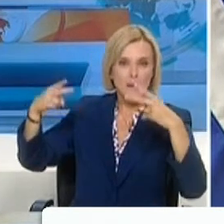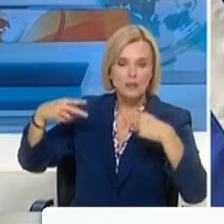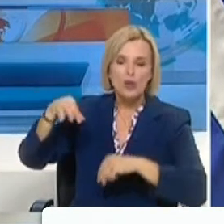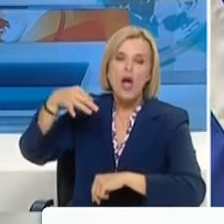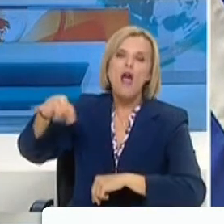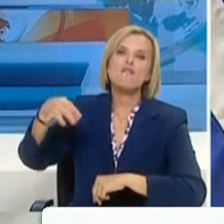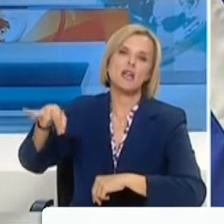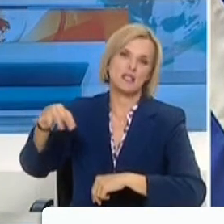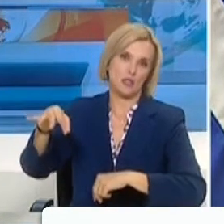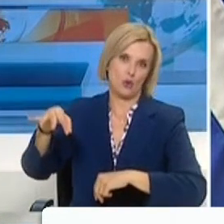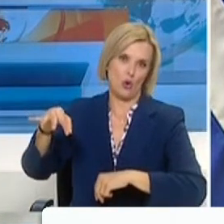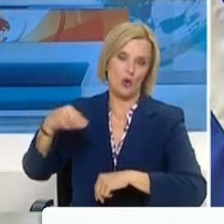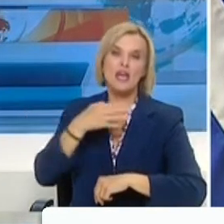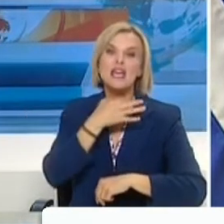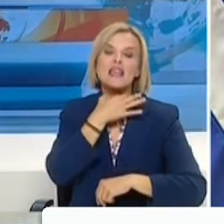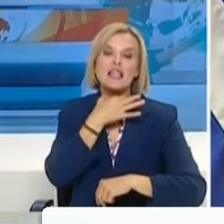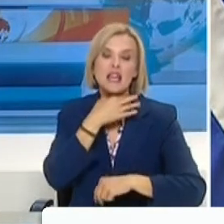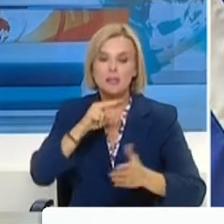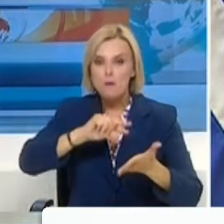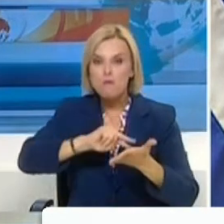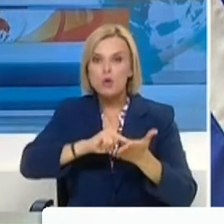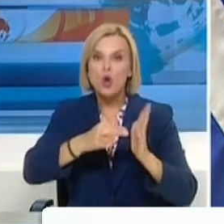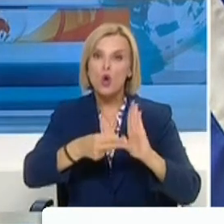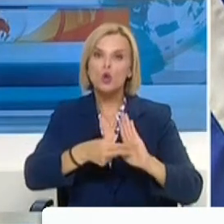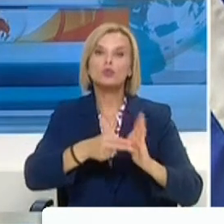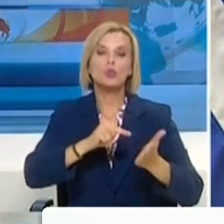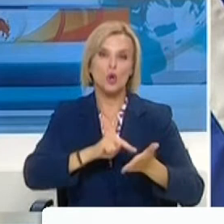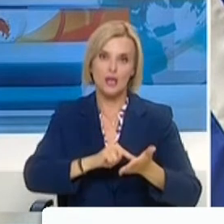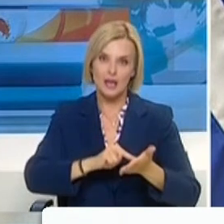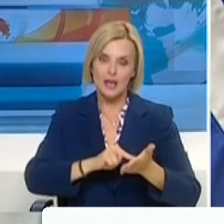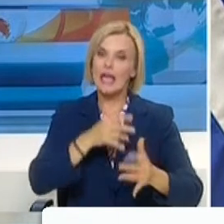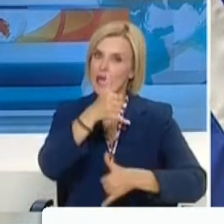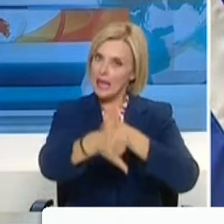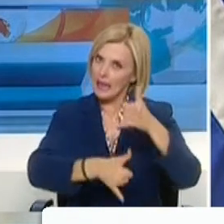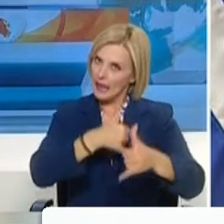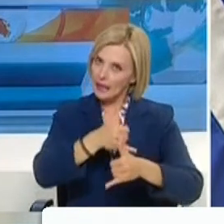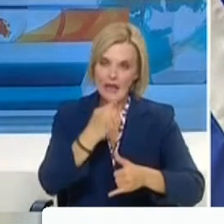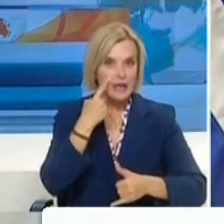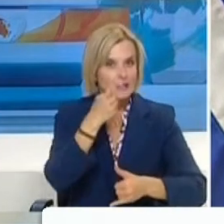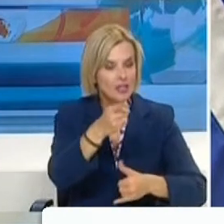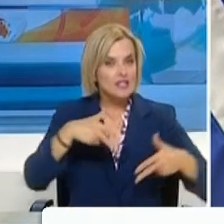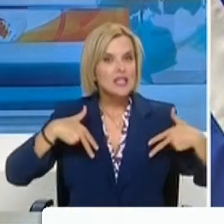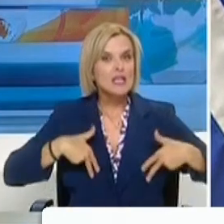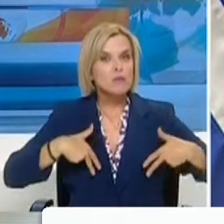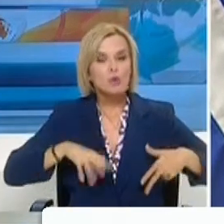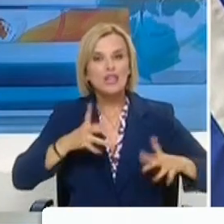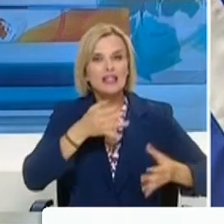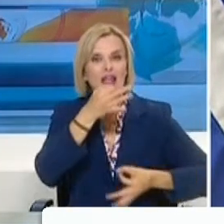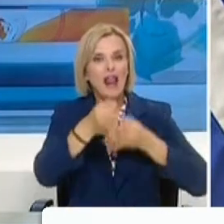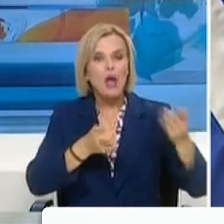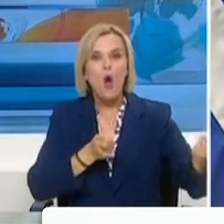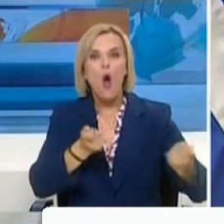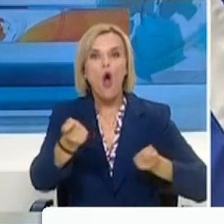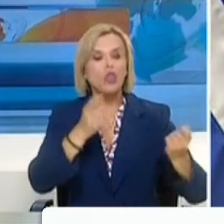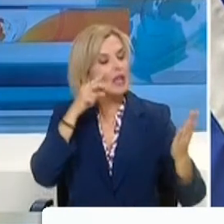βασικές αρχές. Νομίζω ένας πολύ καλός μπούσουλας οι οδηγίες που έχει το Υπουργείο Υγείας στην ιστοσελίδα του, και φυσικά τα κατατόπους προβλήματα